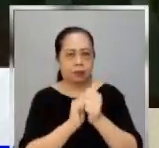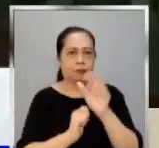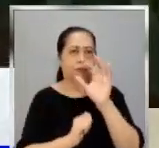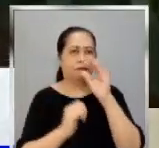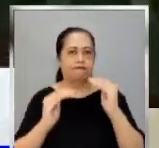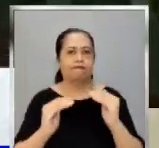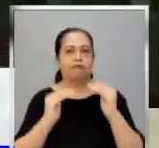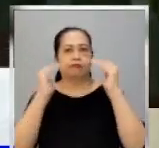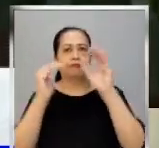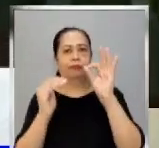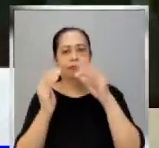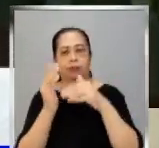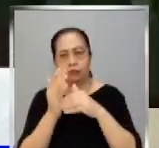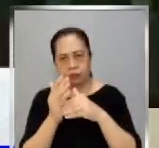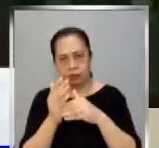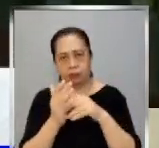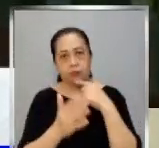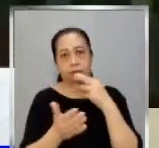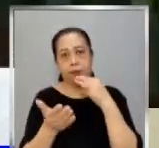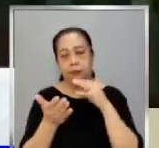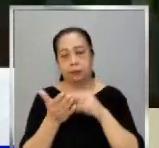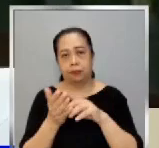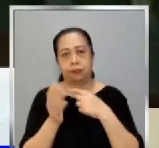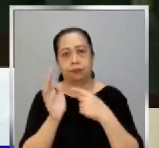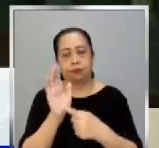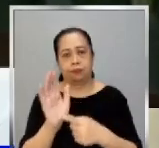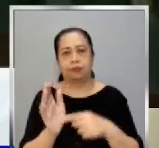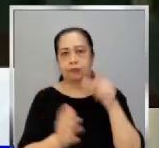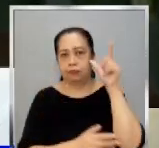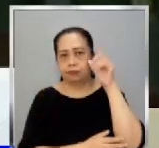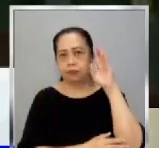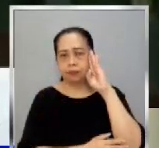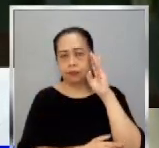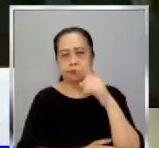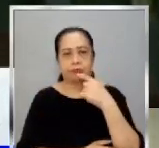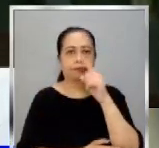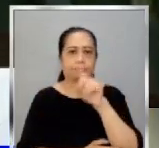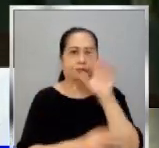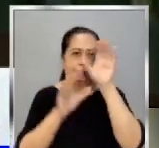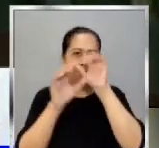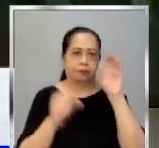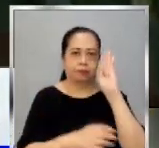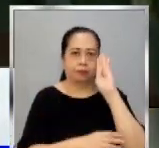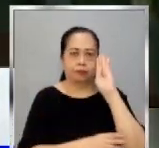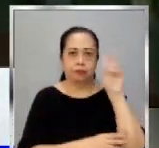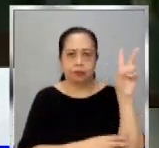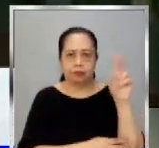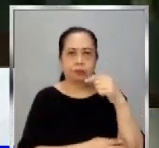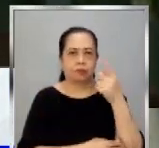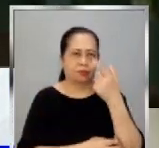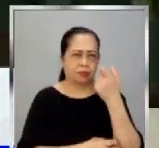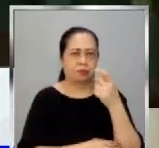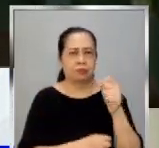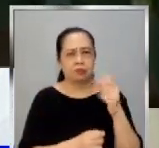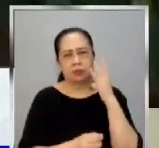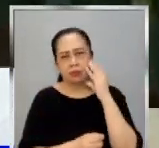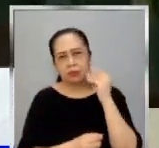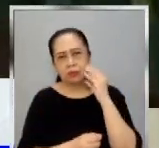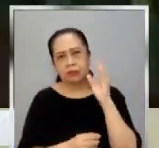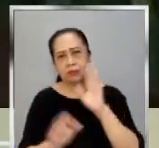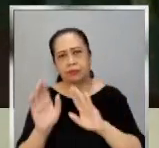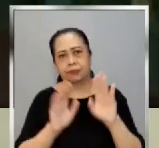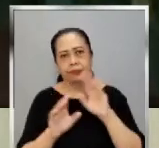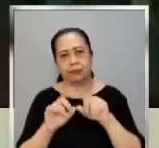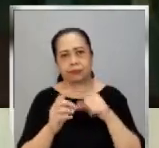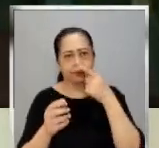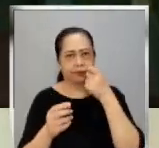piso. Ayon sa memorandum na inilabas ni Bersamin, ipinag-utos ito ni Pangulong Marcos sa gitna ng nararanasang pagsubok dulot